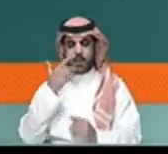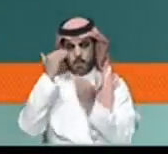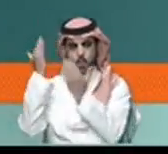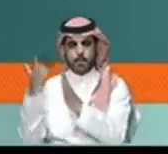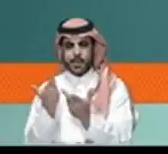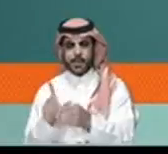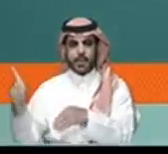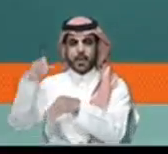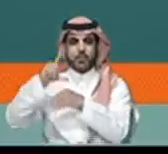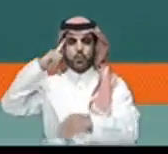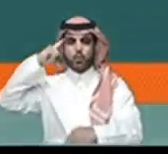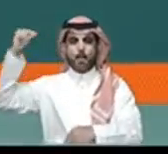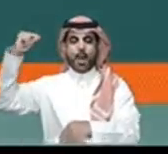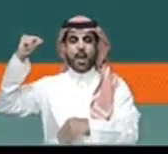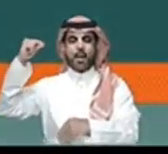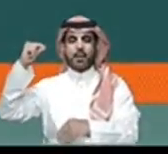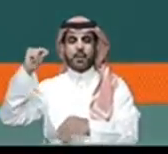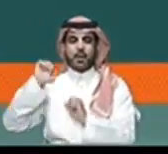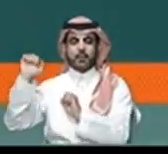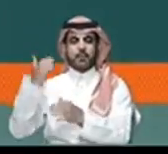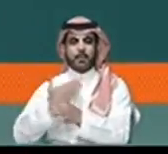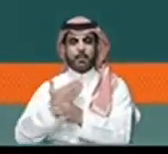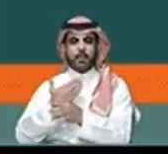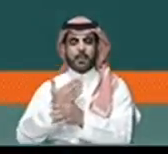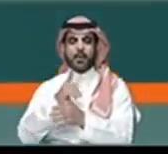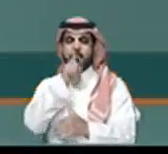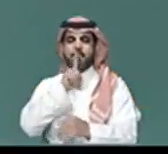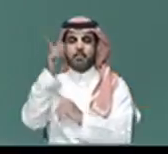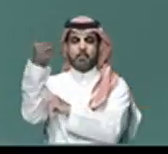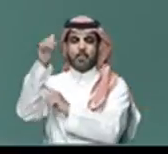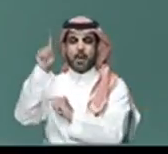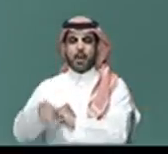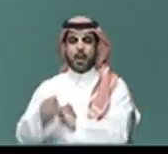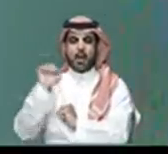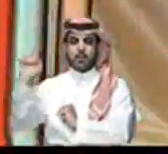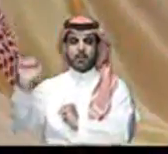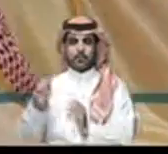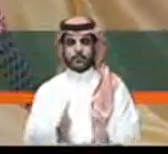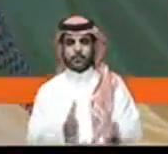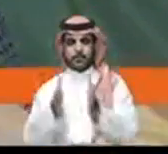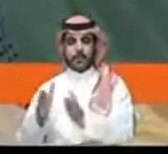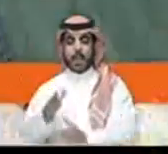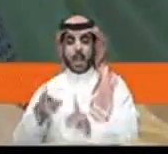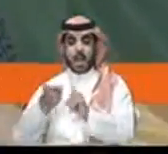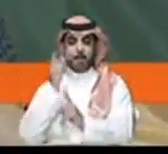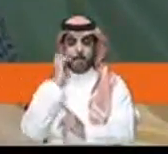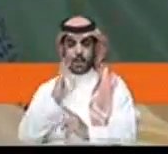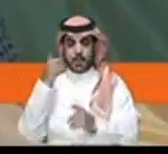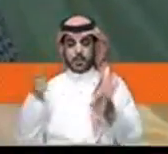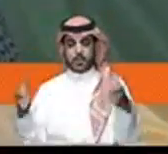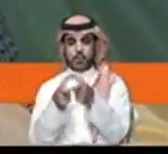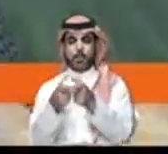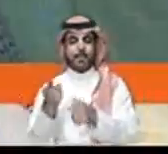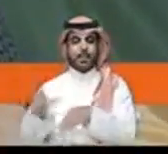رئيس جمهوريه الصومال الفيدراليه بمناسبه ذكرى استقلال بلاده سمو ولي العهد يلتقي